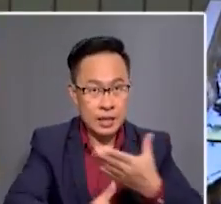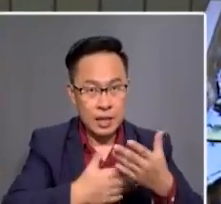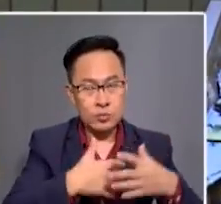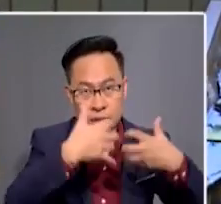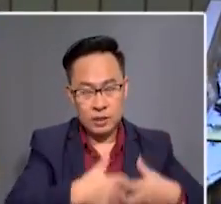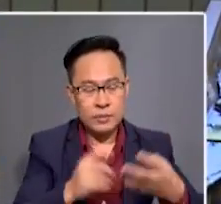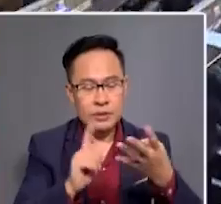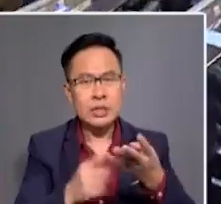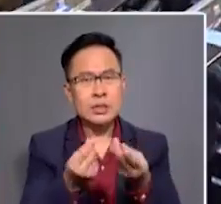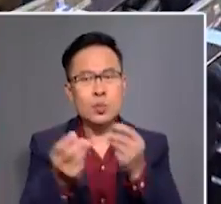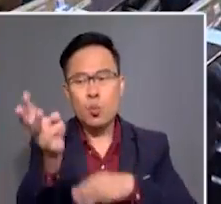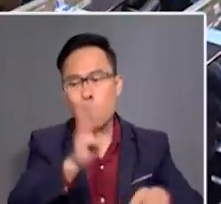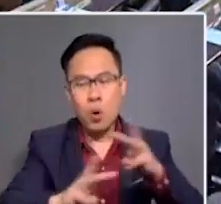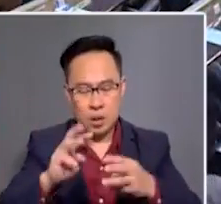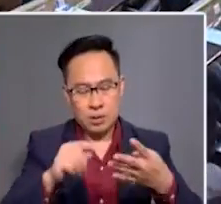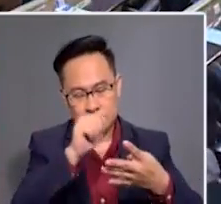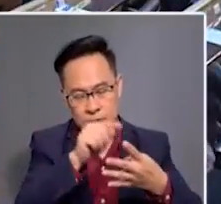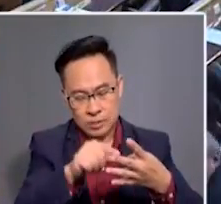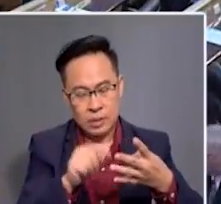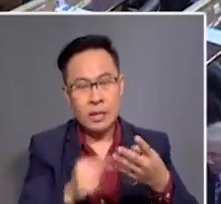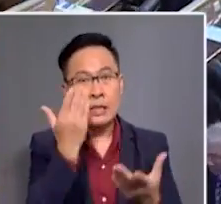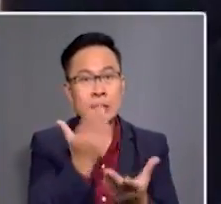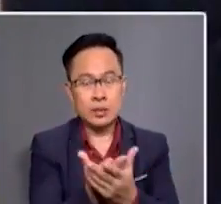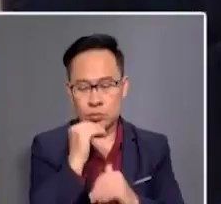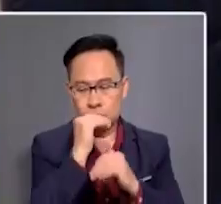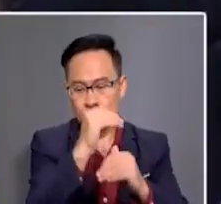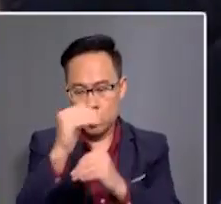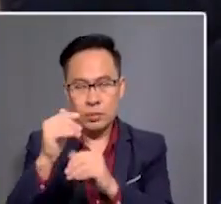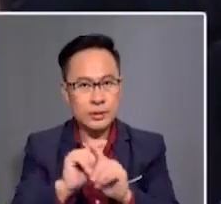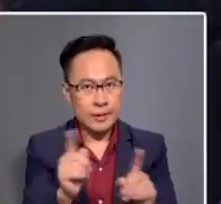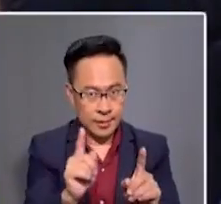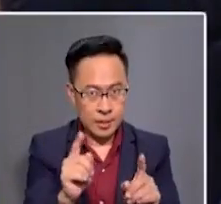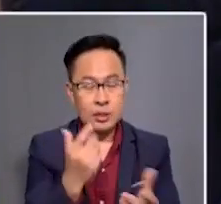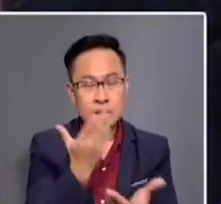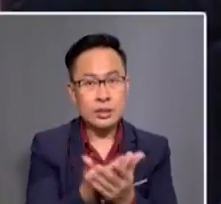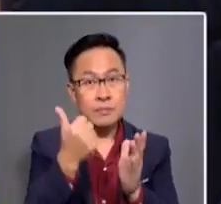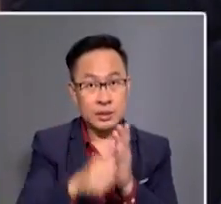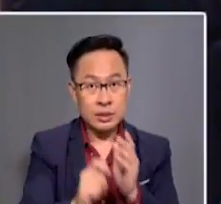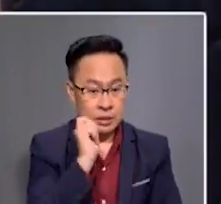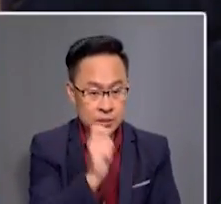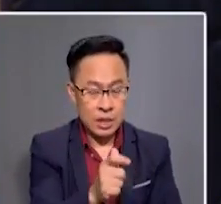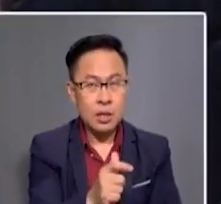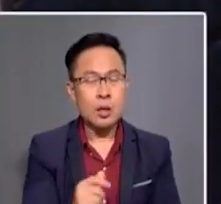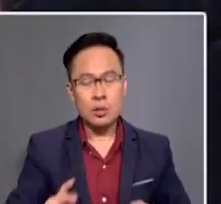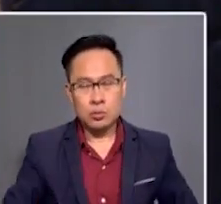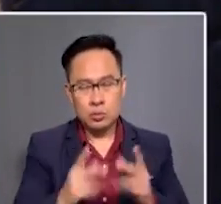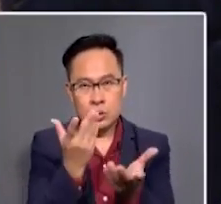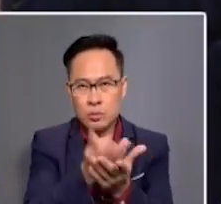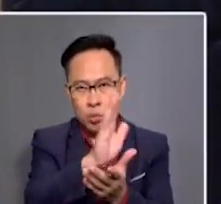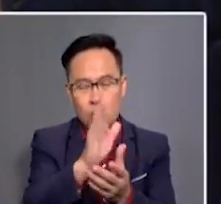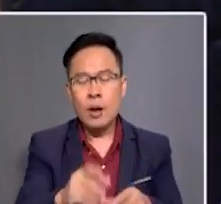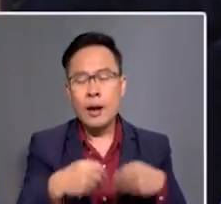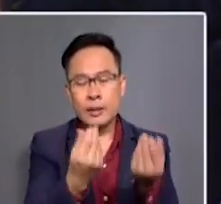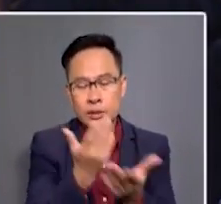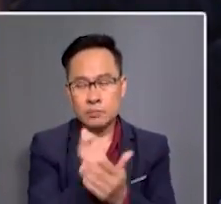และที่ดินรกร้างว่างเปล่าโดยกำหนดอัตราไว้อย่างชัดเจนค่ะซึ่งสามารถนำเงินภาษีดังกล่าวนั้นไปใช้ในการพัฒนาท้องถิ่นได้โดยตร